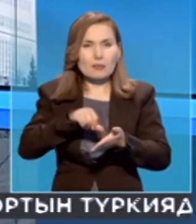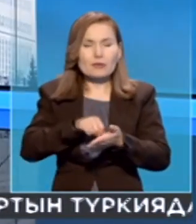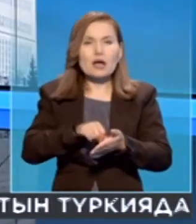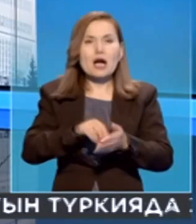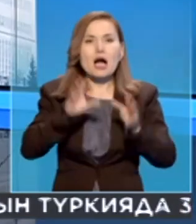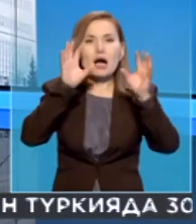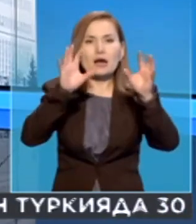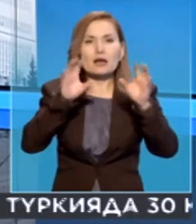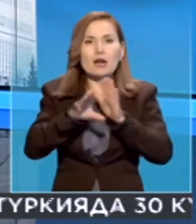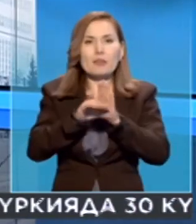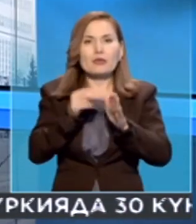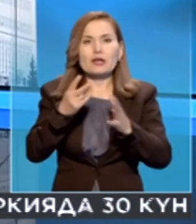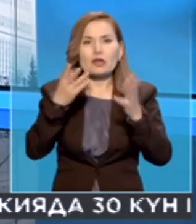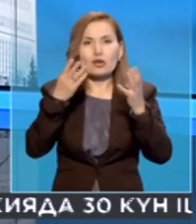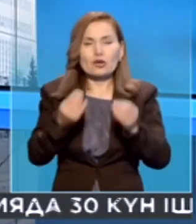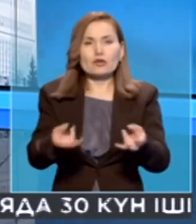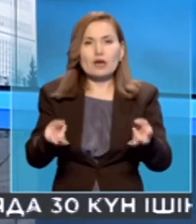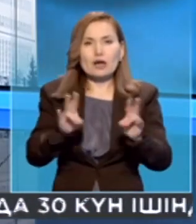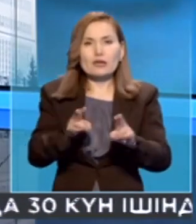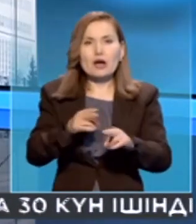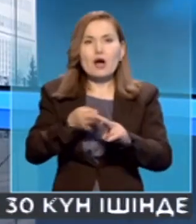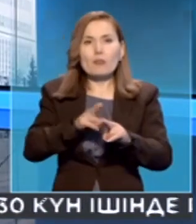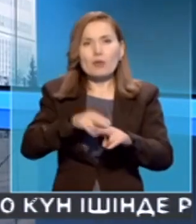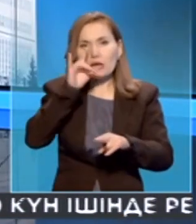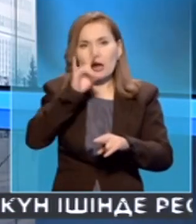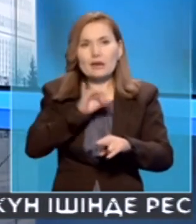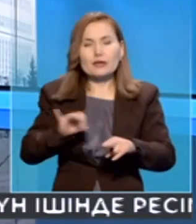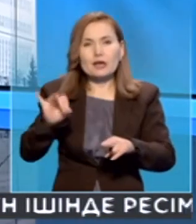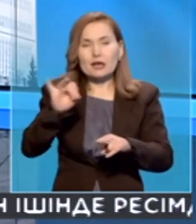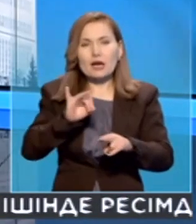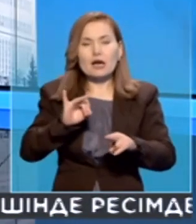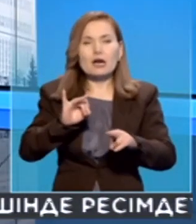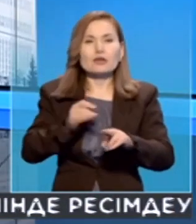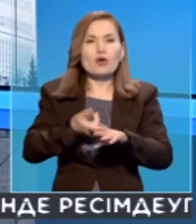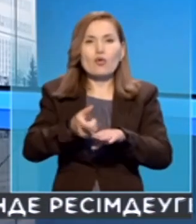Конституциялық референдумға 2 күн қалды. Бұл ел тарихындағы елеулі оқиға.